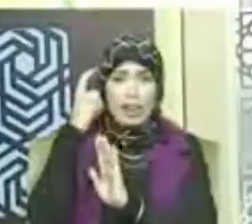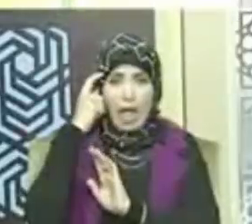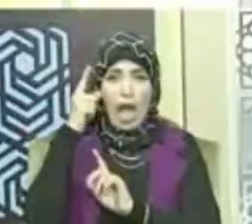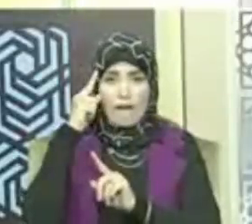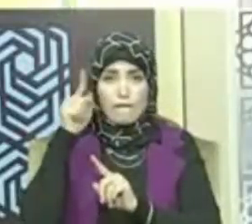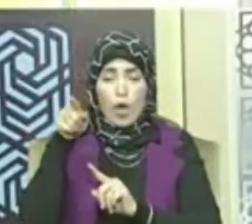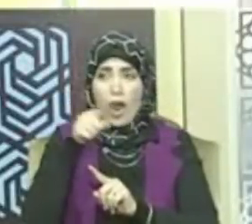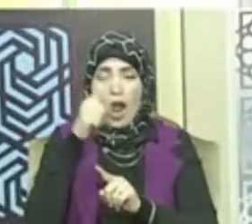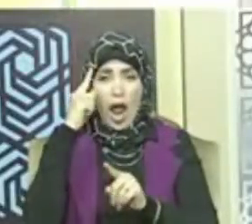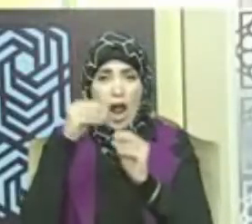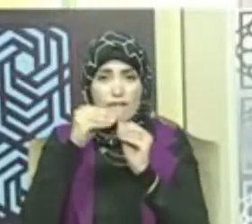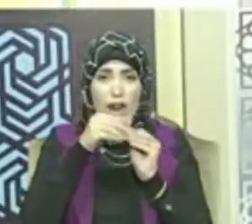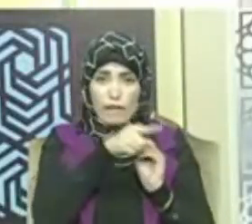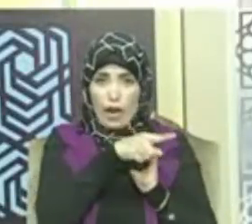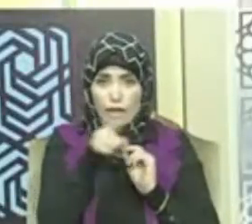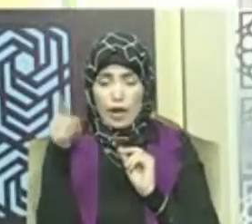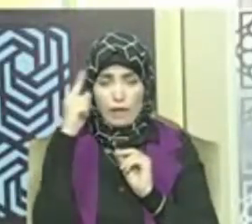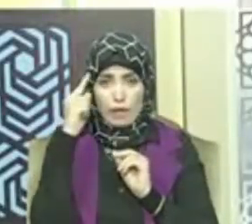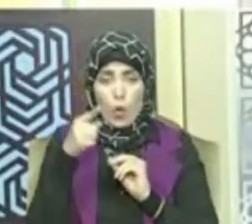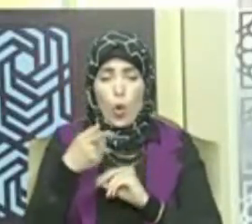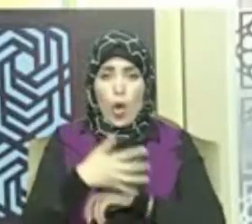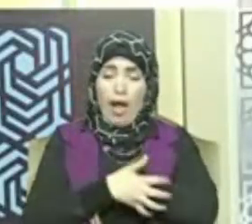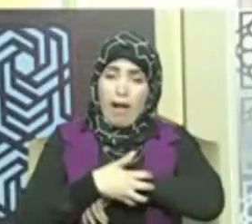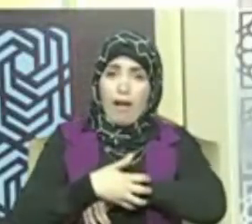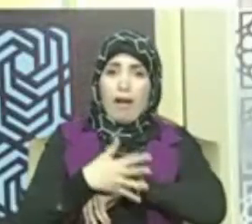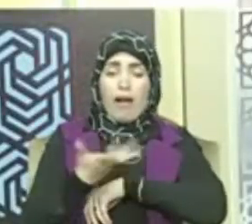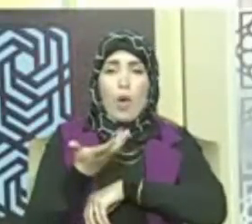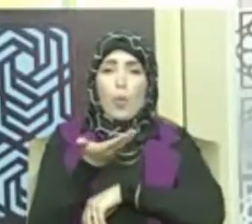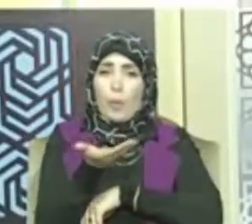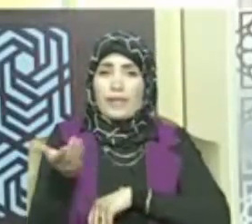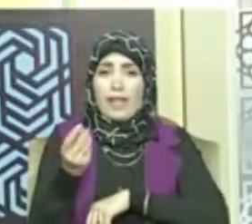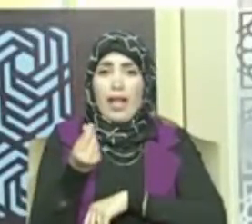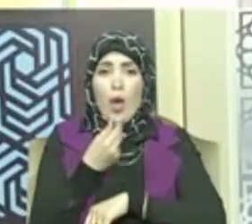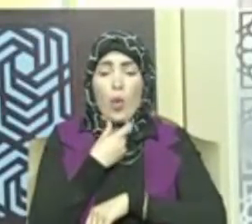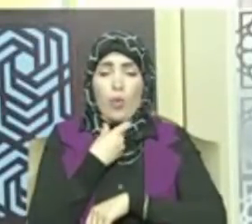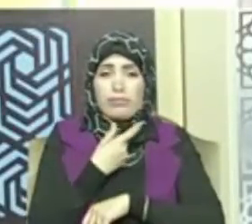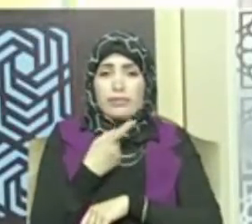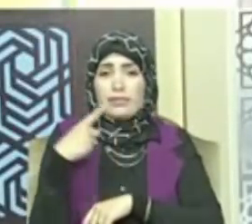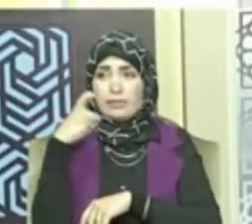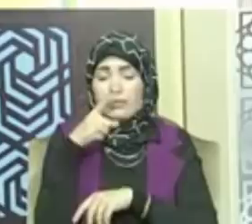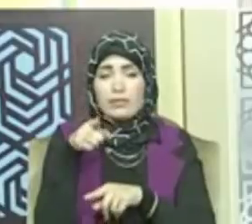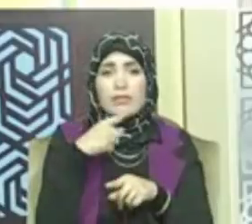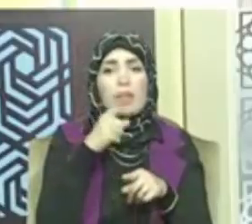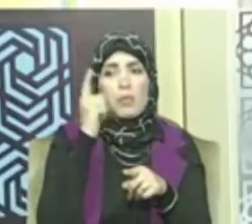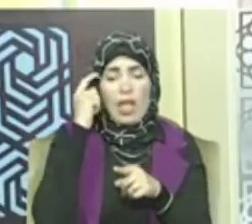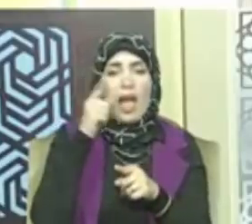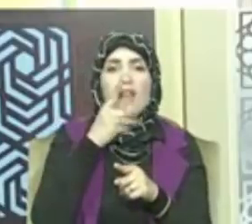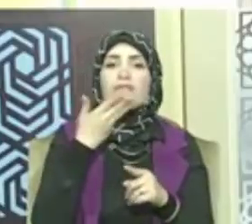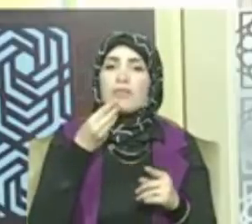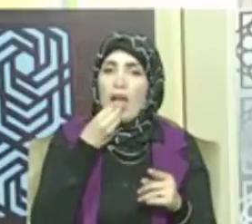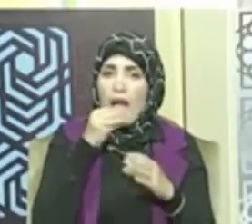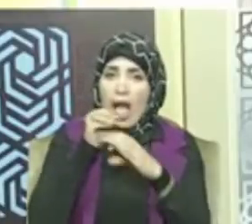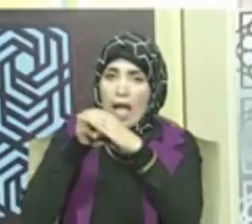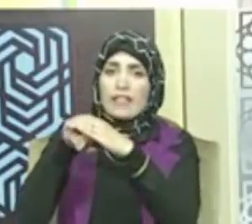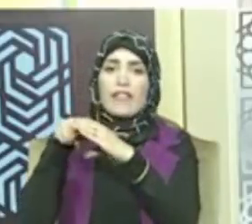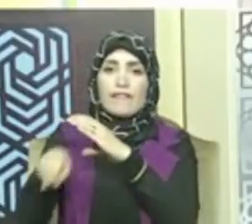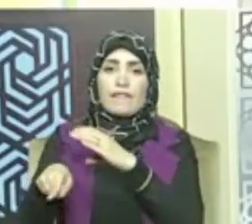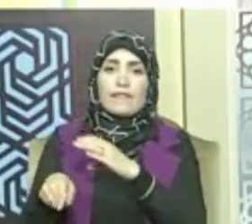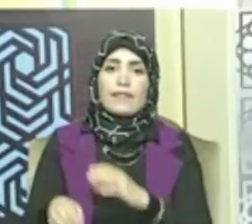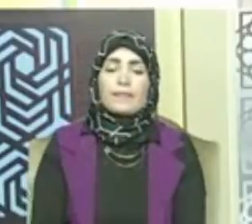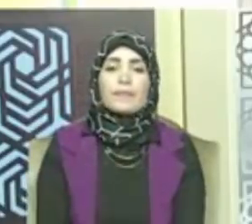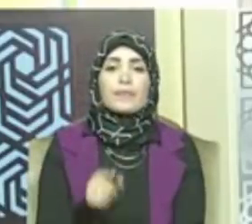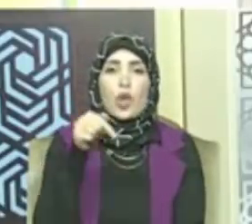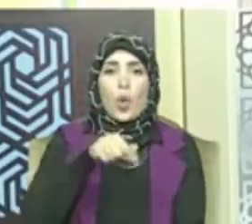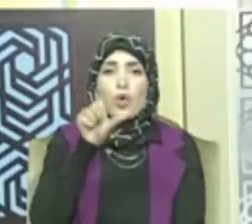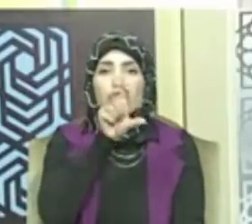أو محتاج فلنفعل. هذا الشهر هو شهر إطعام الطعام، وإذا كان